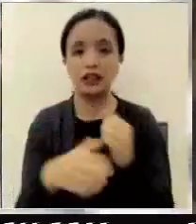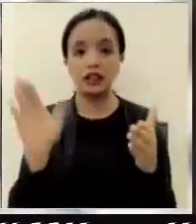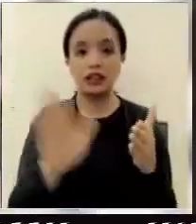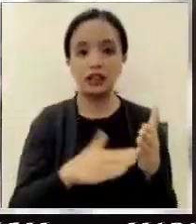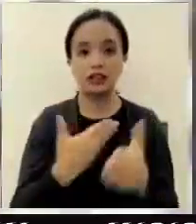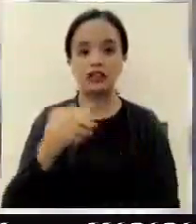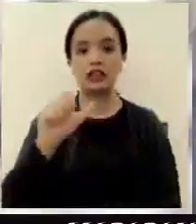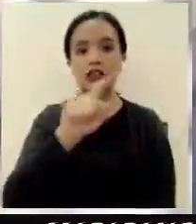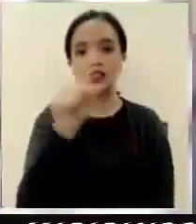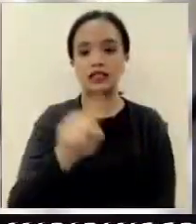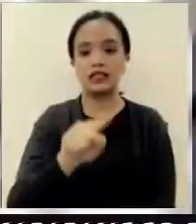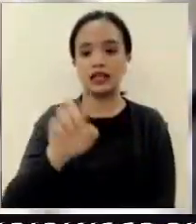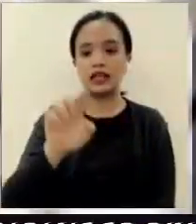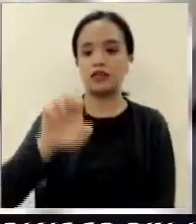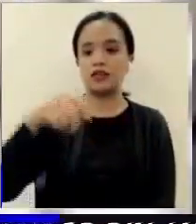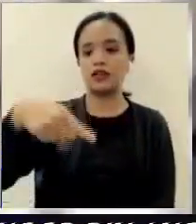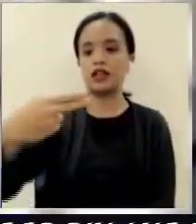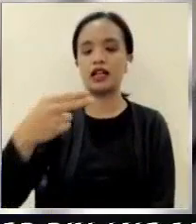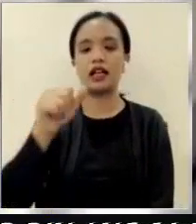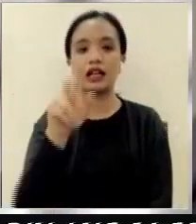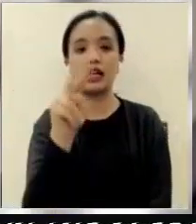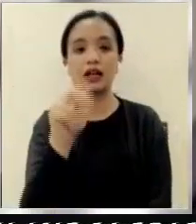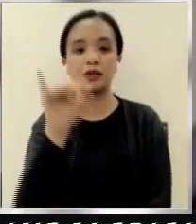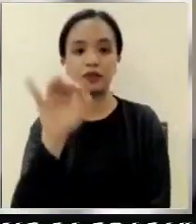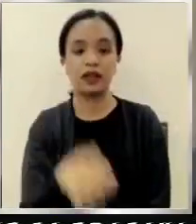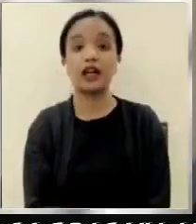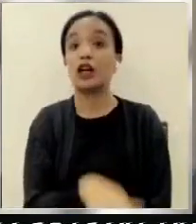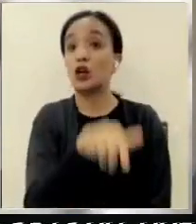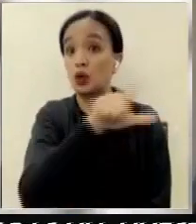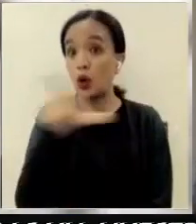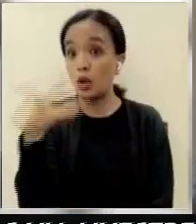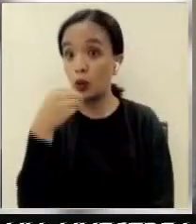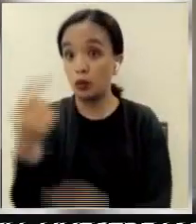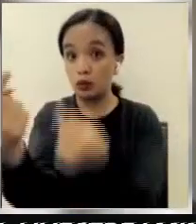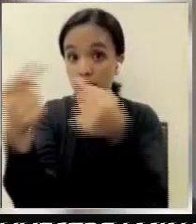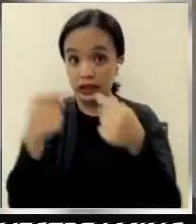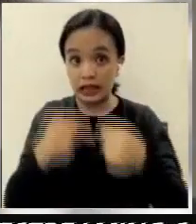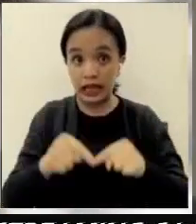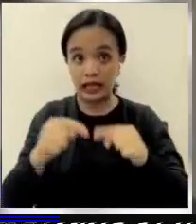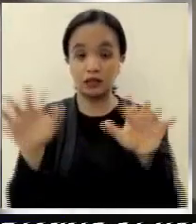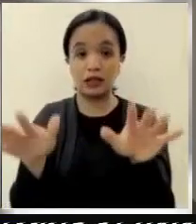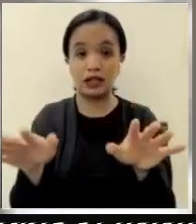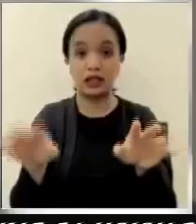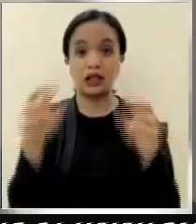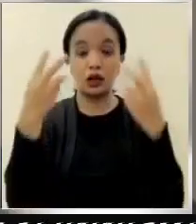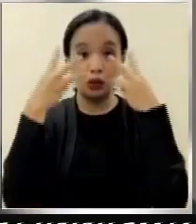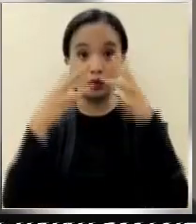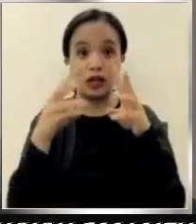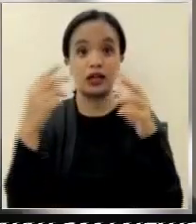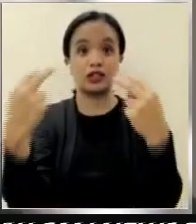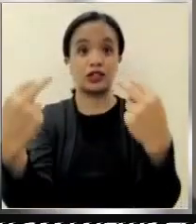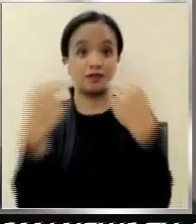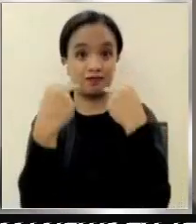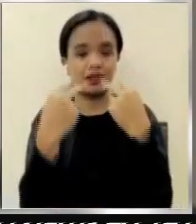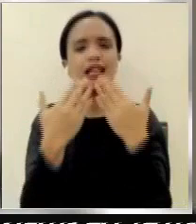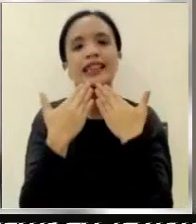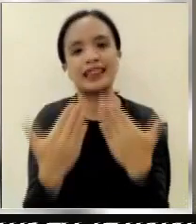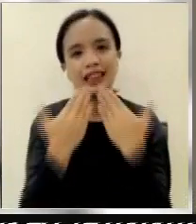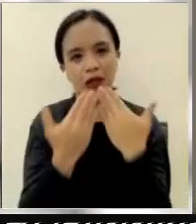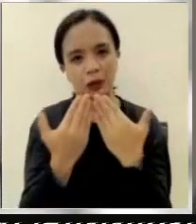hashtag Frenemies. Sa lahat po ng mga pumunta para manood at sumuporta, maraming maraming salamat po sa inyong lahat. At